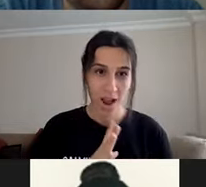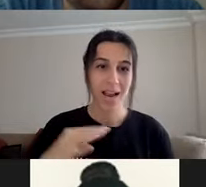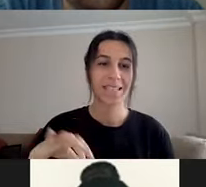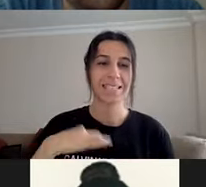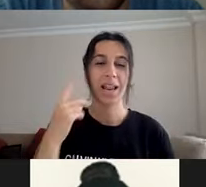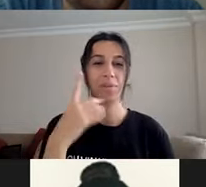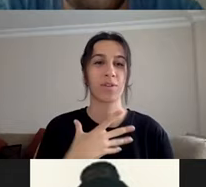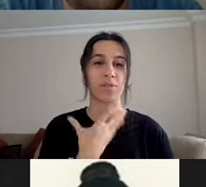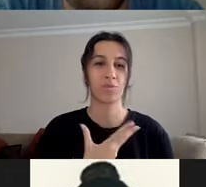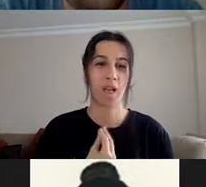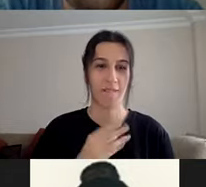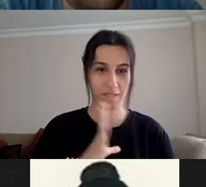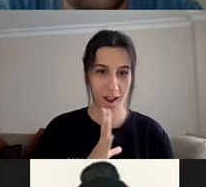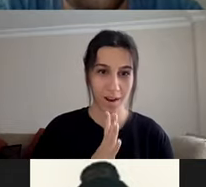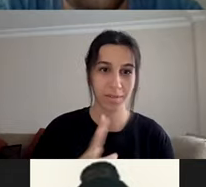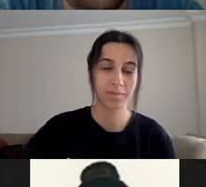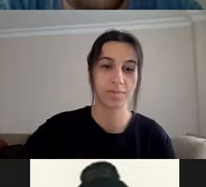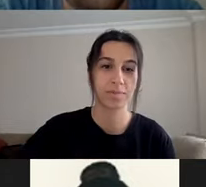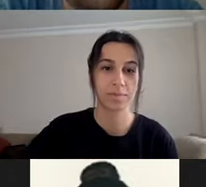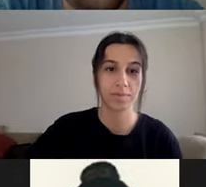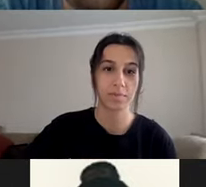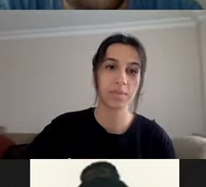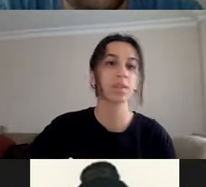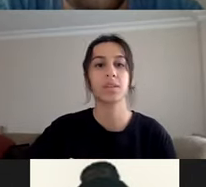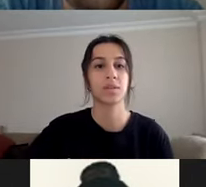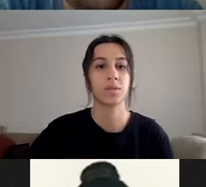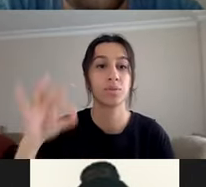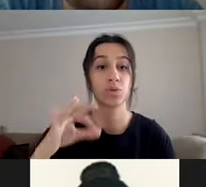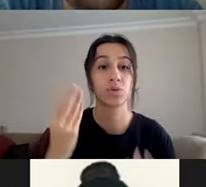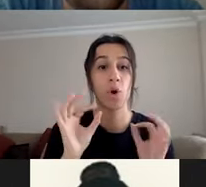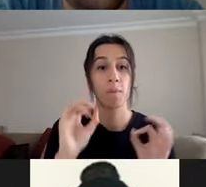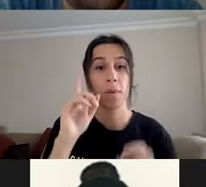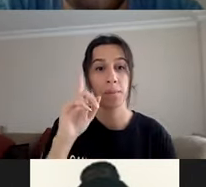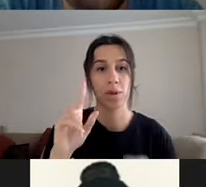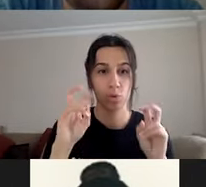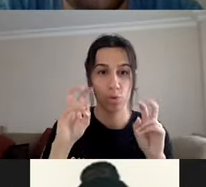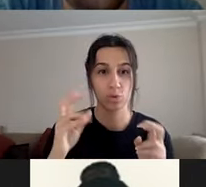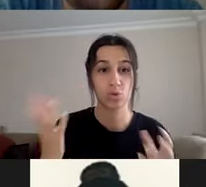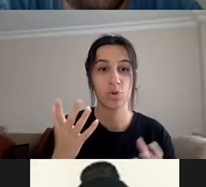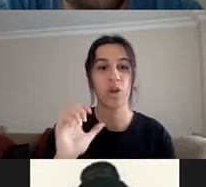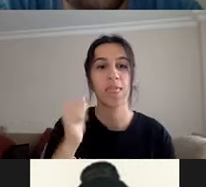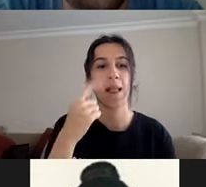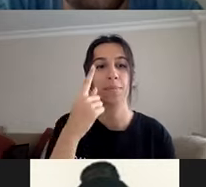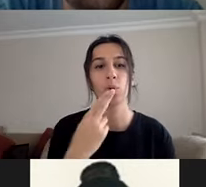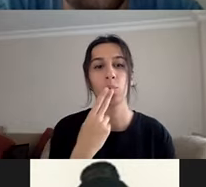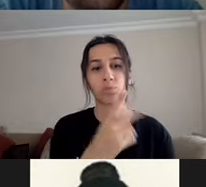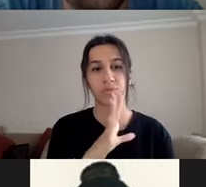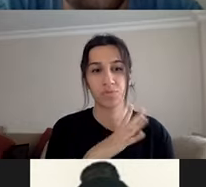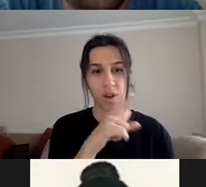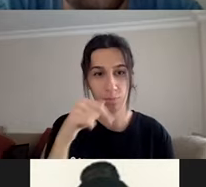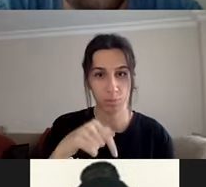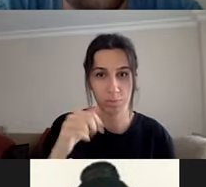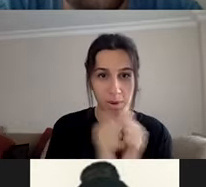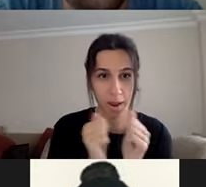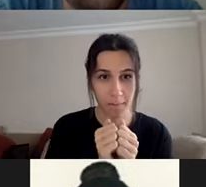desenli bir fular var. Bugün çok önemli bir konuda çok değerli bir konuşmacımız var bizimle.